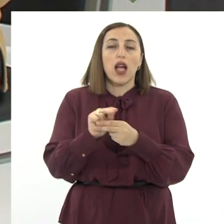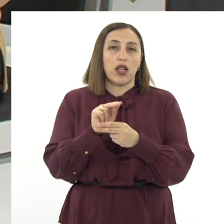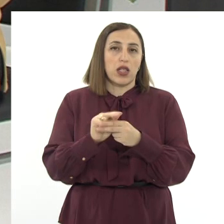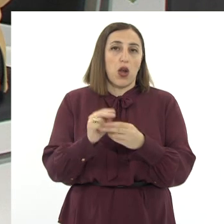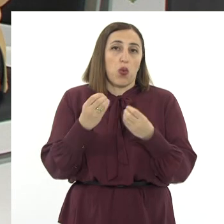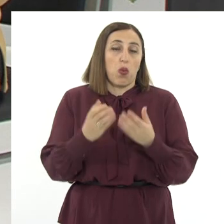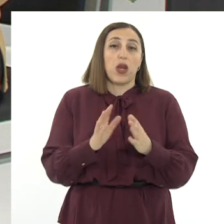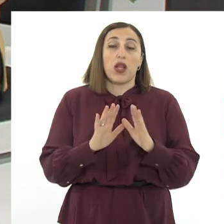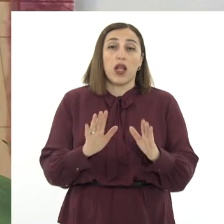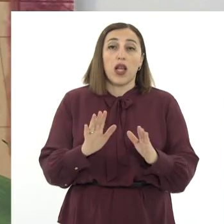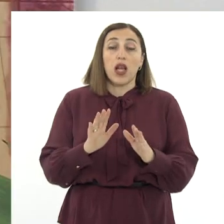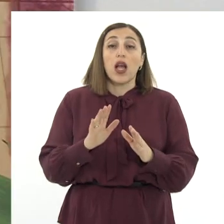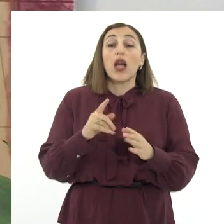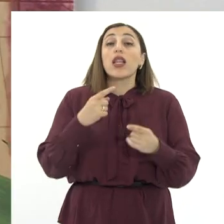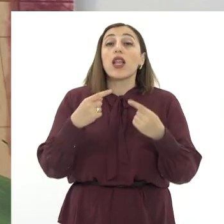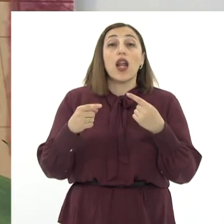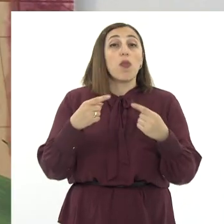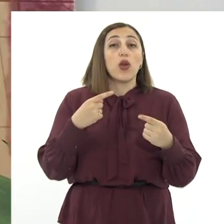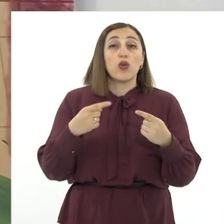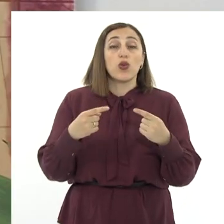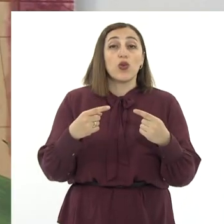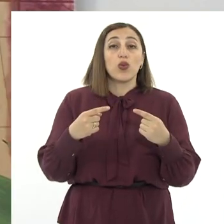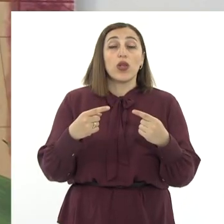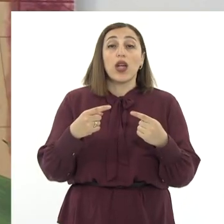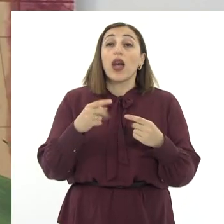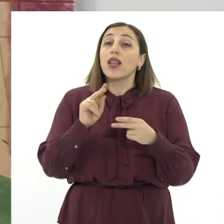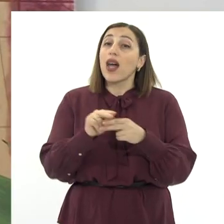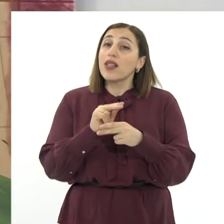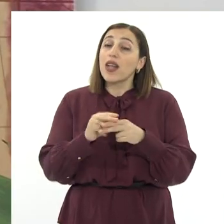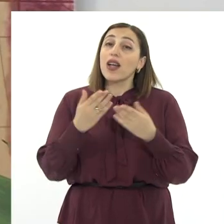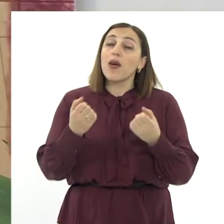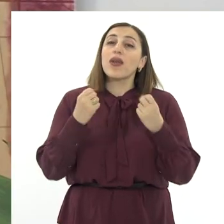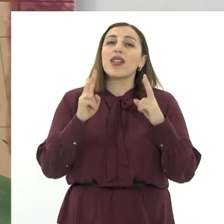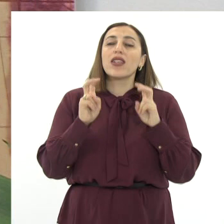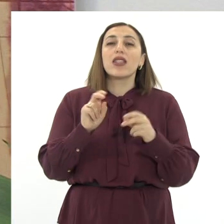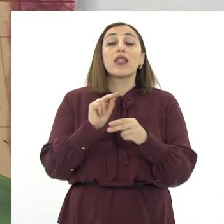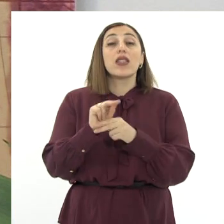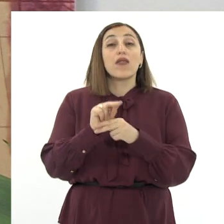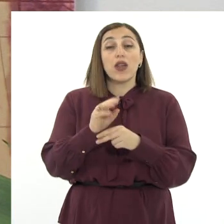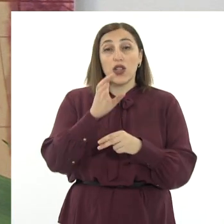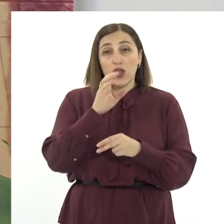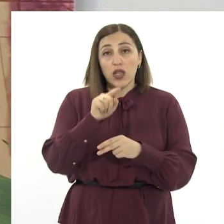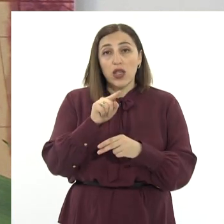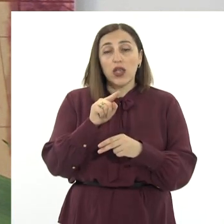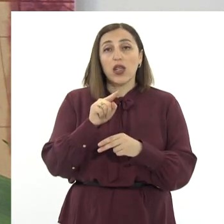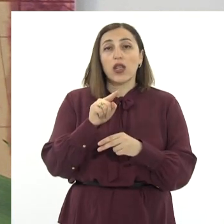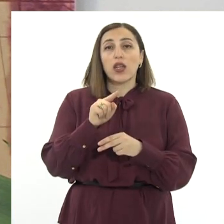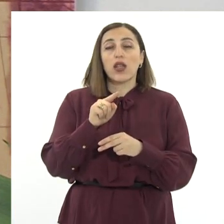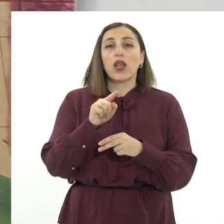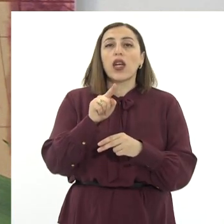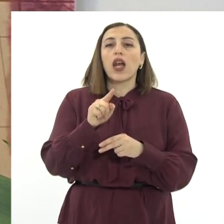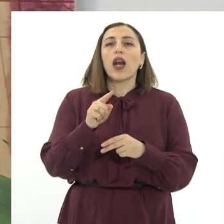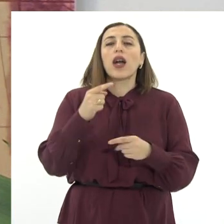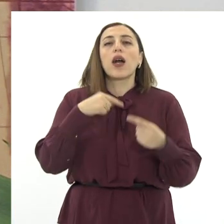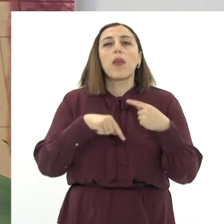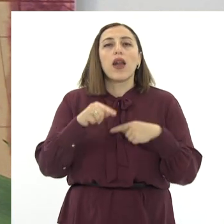շները։ Ու տարբերությունները նա է, որ դաստիարակված կամ վարժեցած շունը ավելի կանխատեսելի է